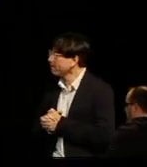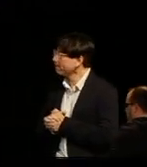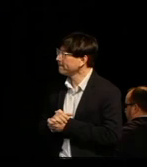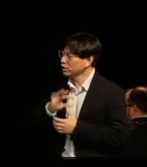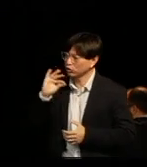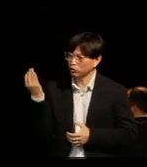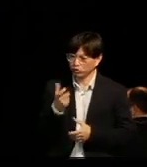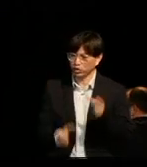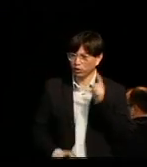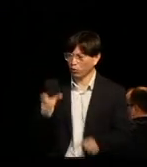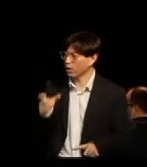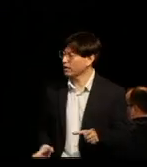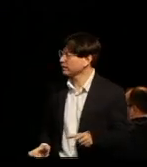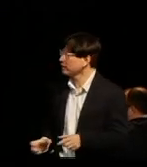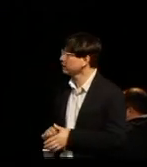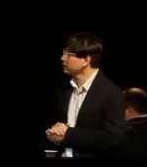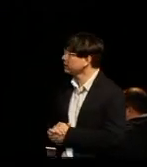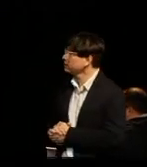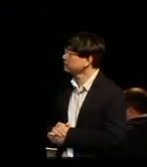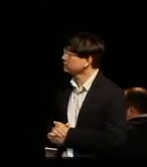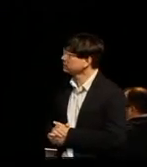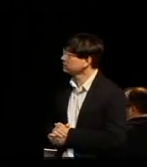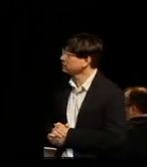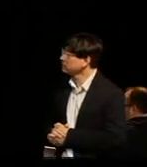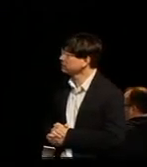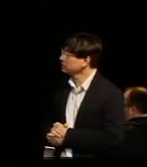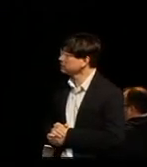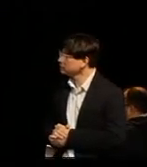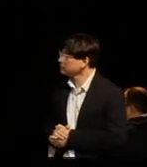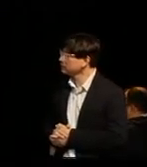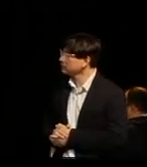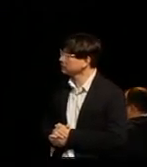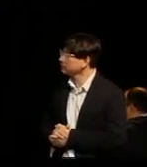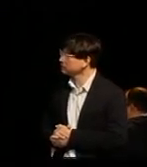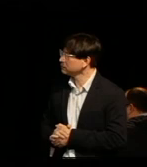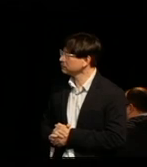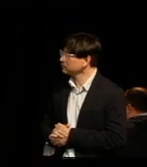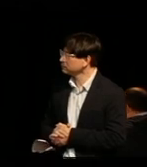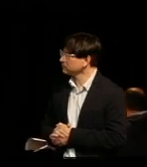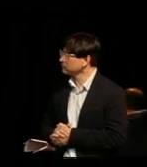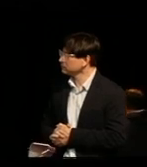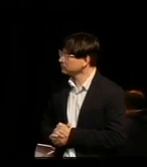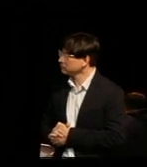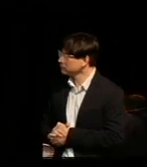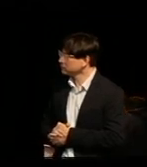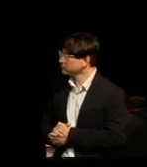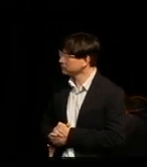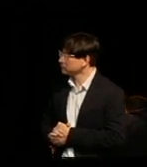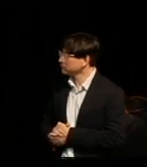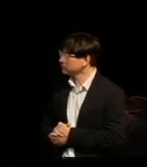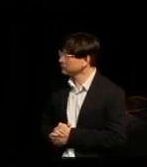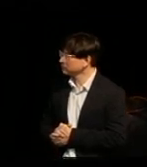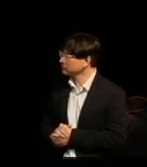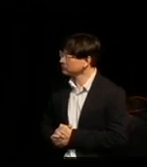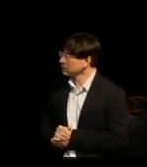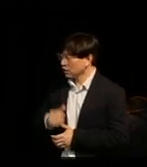quanti ma anche direi del Sacramento della della Penitenza della riconciliazione dell'unzione cioè la la la sacramentalità